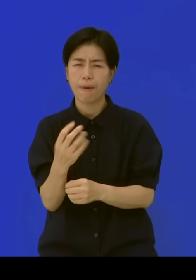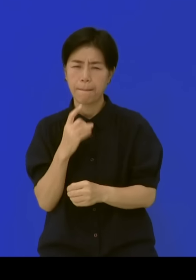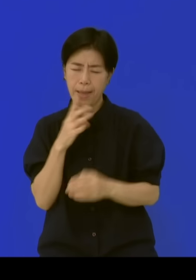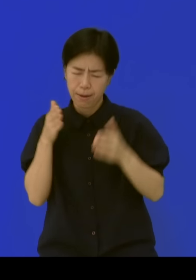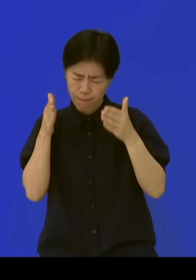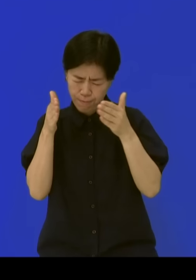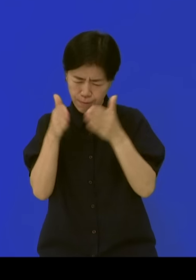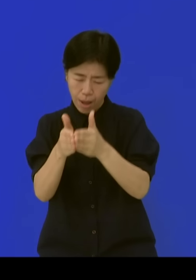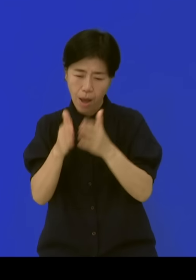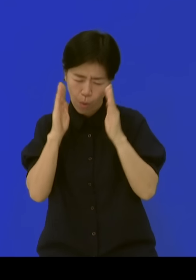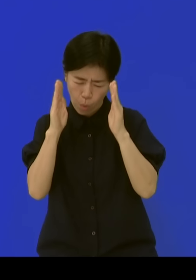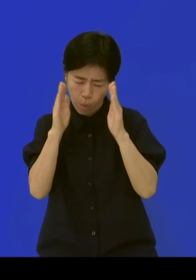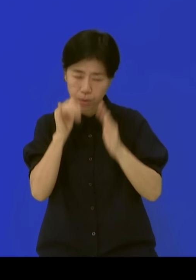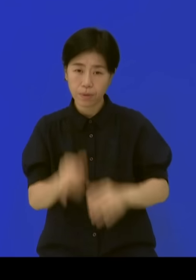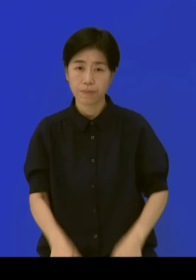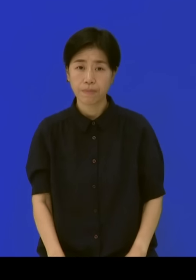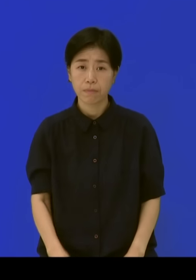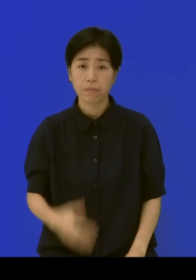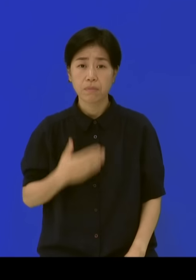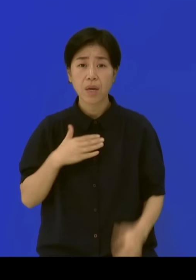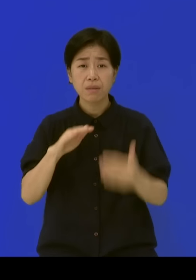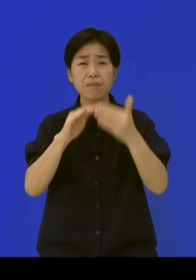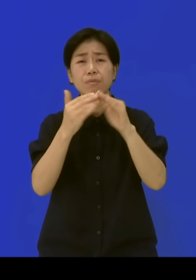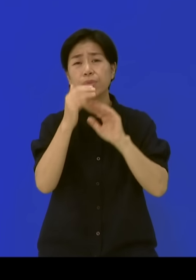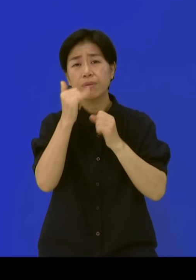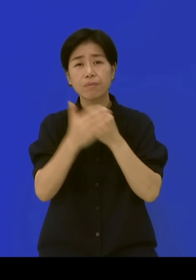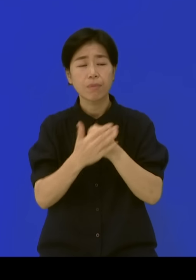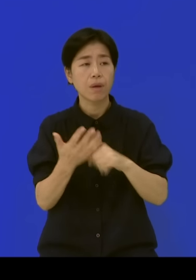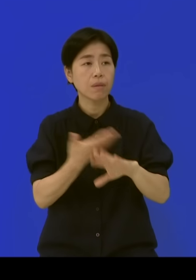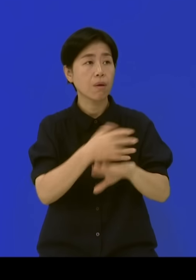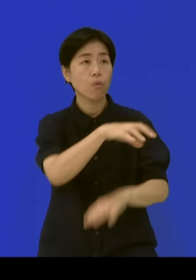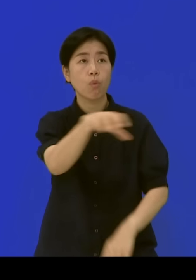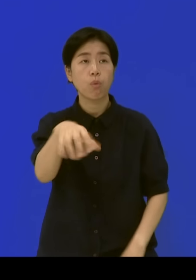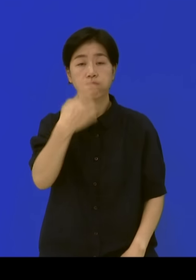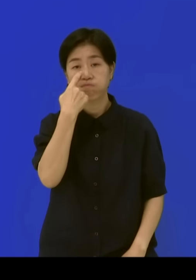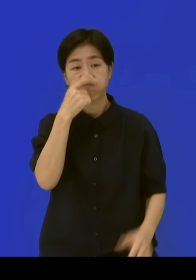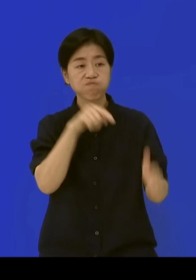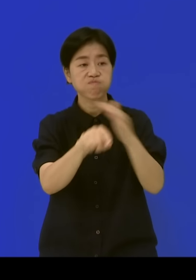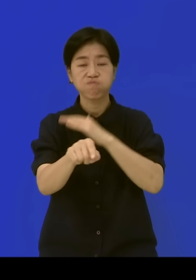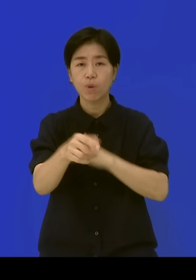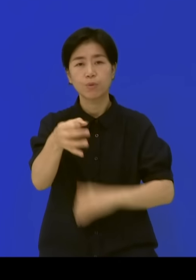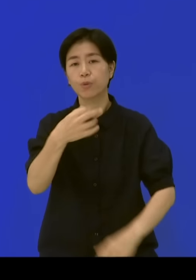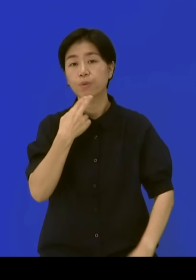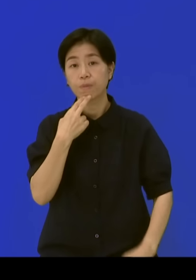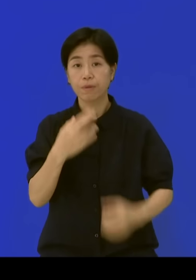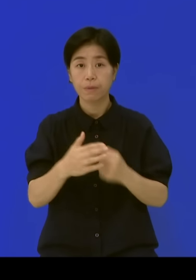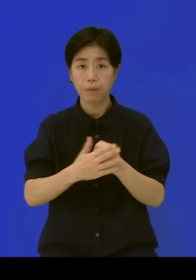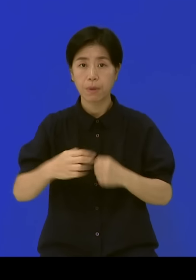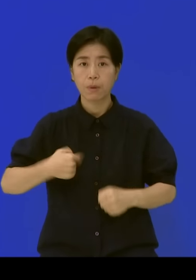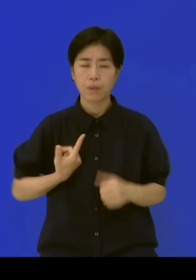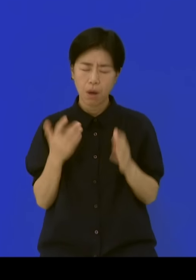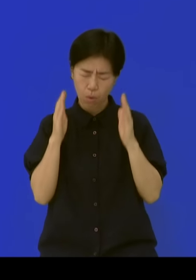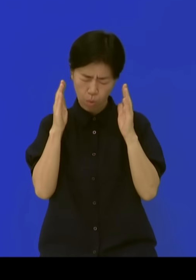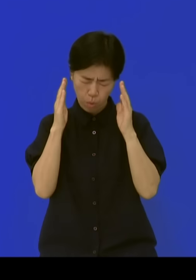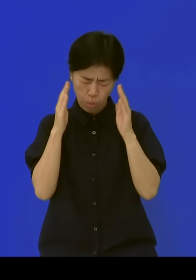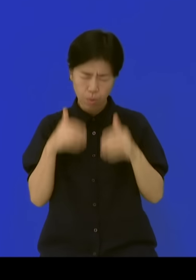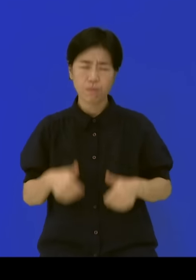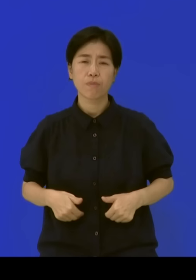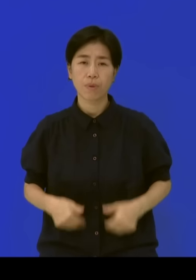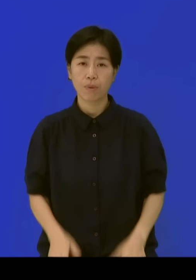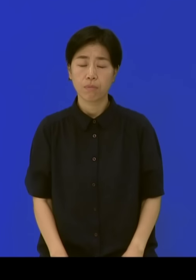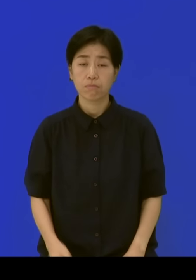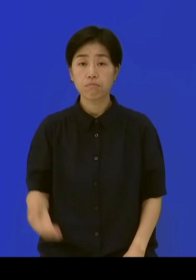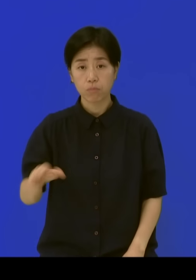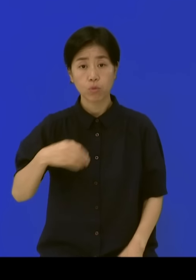오히려 괜찮았던 것이 예. 학원 같은 거 갈 생각을 아예 안 하고 예. 독학을 할 수 있는 시간이 주어졌거든요. 예. 그냥